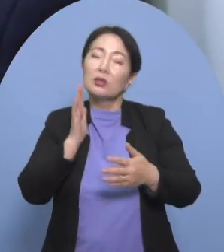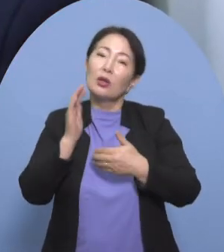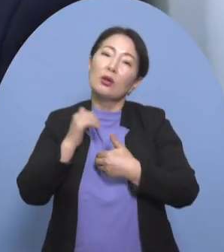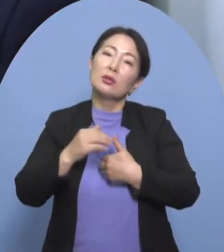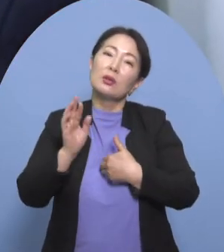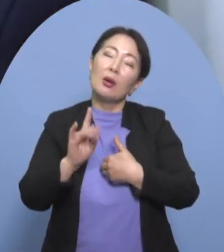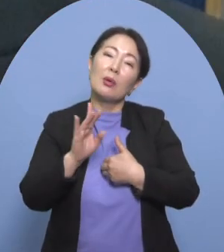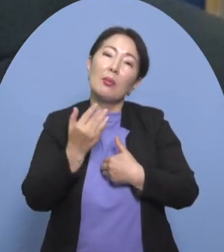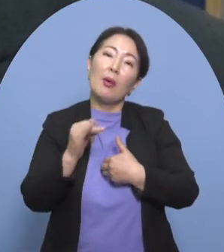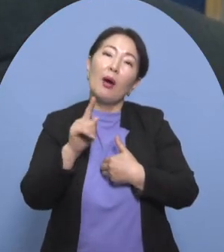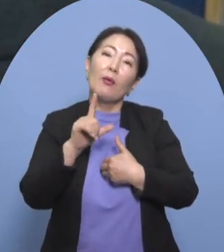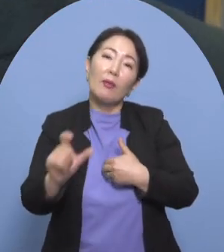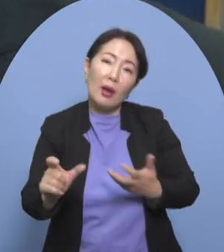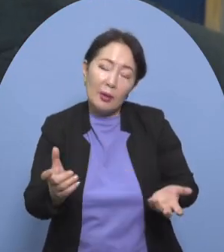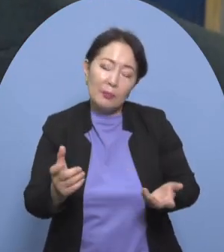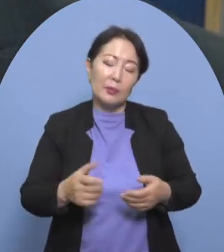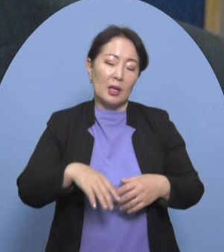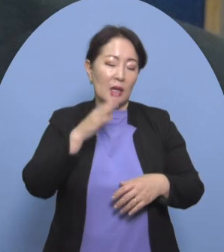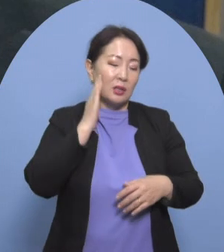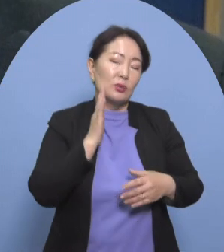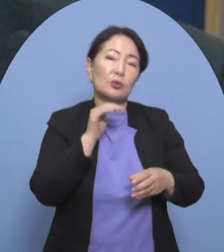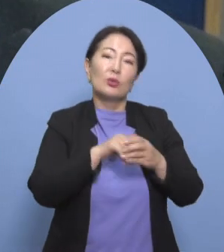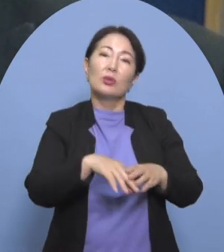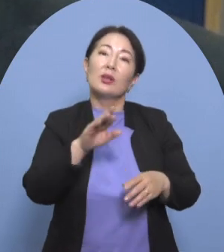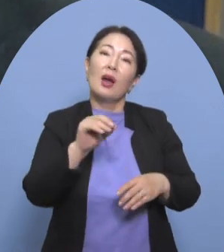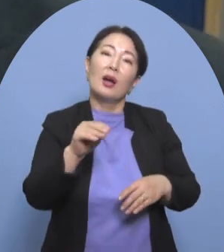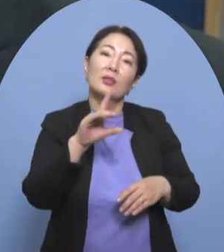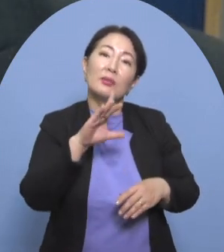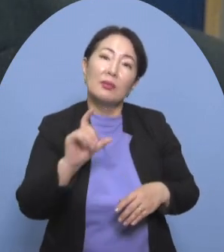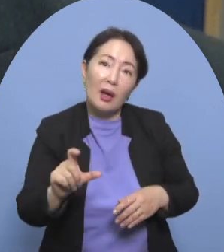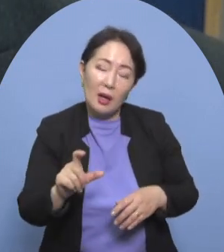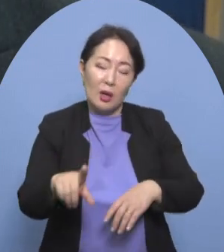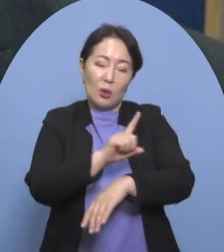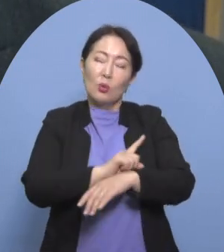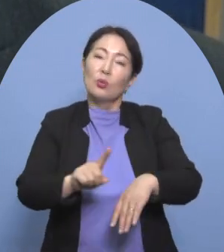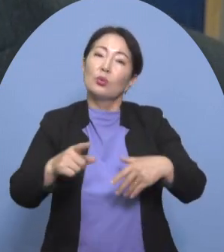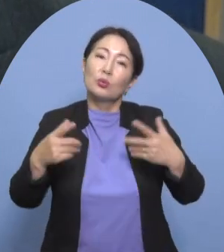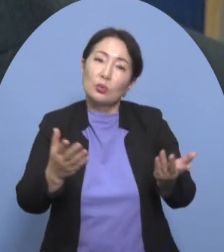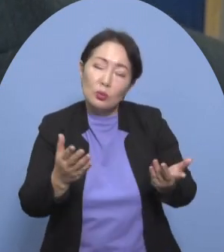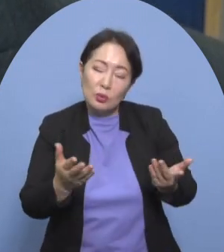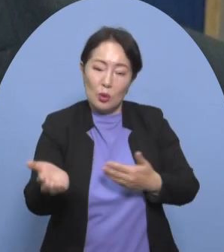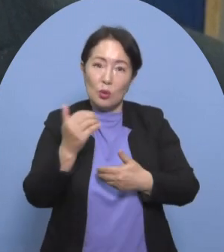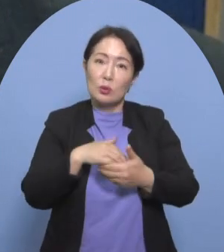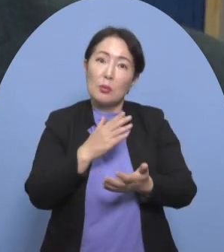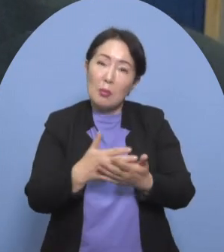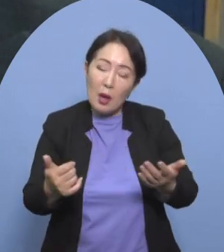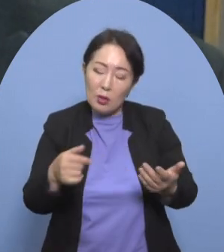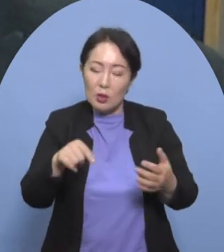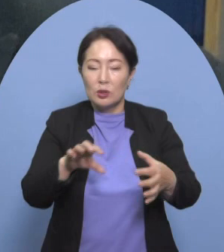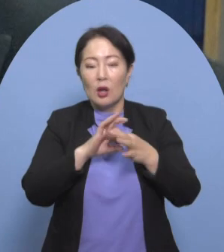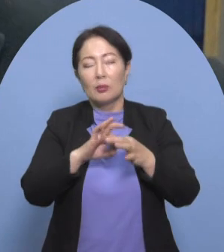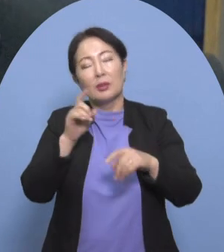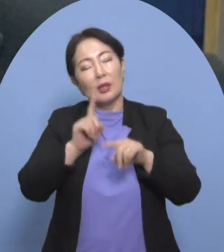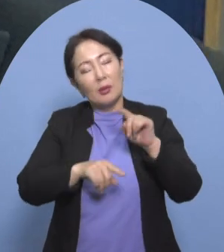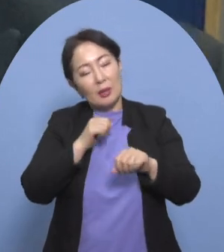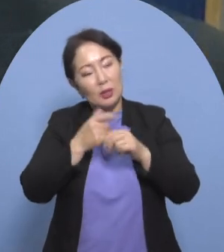бэ? Шударга ёсны клубүүд явж байгаа үйл ажиллагаа эцэгчүүд хэрэг хүрч байгаа юм бэ? За үр дүн үр нөлөө шууд хүрч ийн үгүй юу? Эсвэл энэ төлөвлөөр хүрхэн тулд ямар ажил